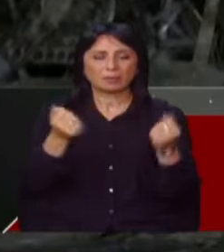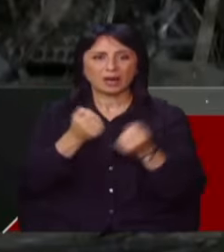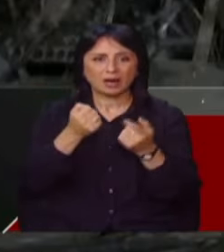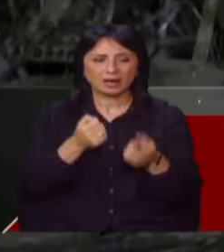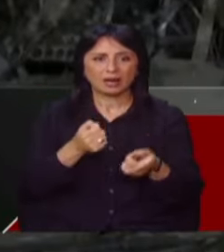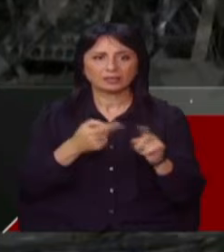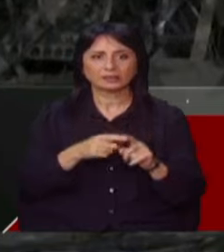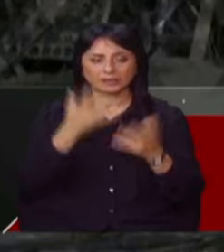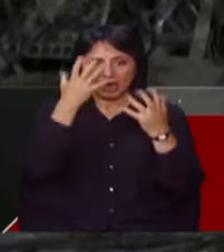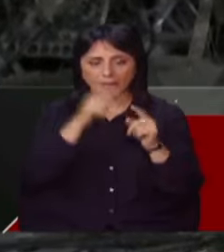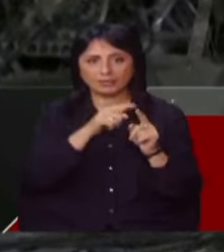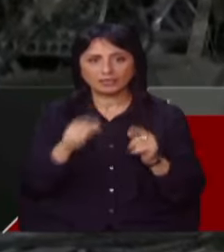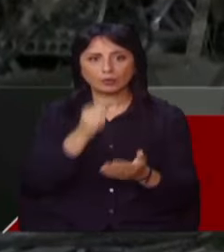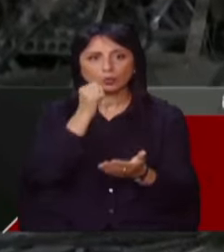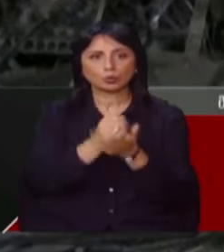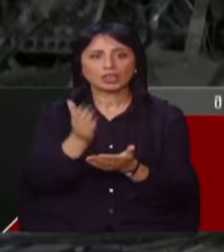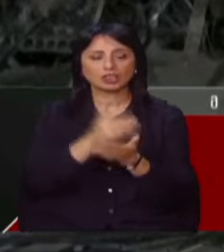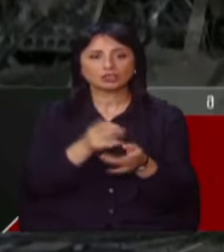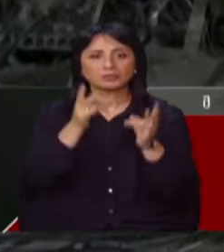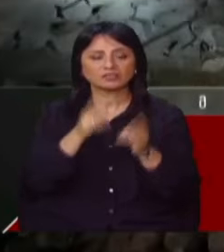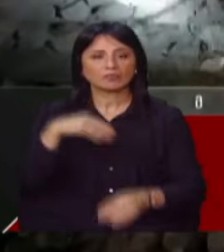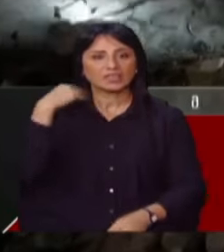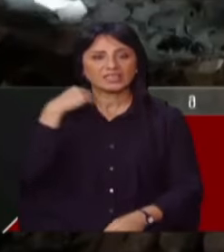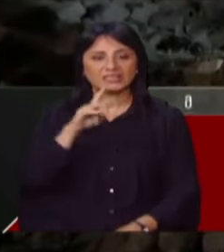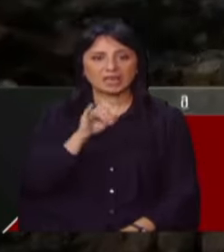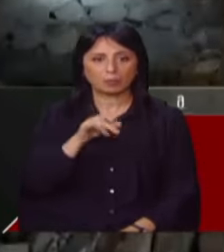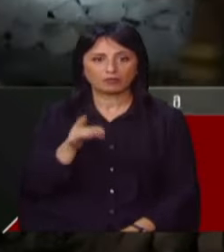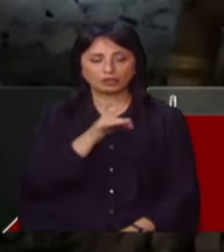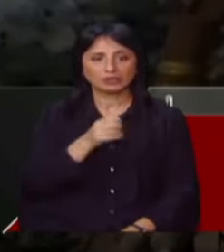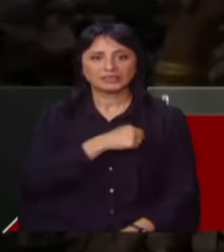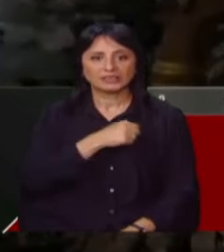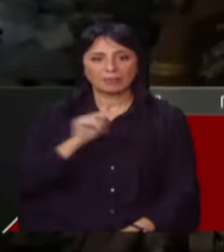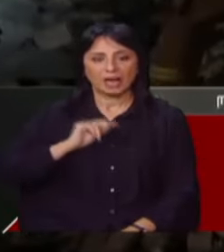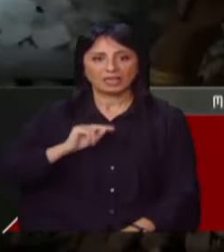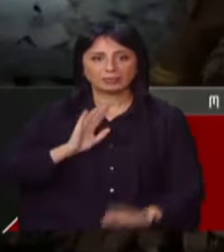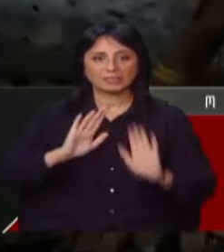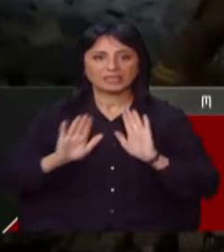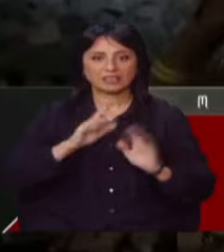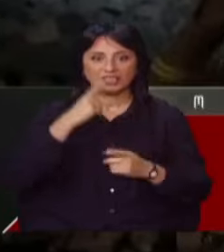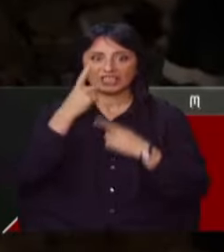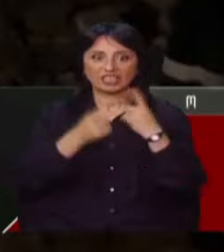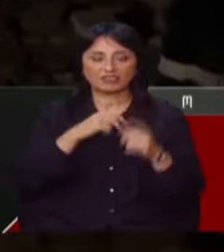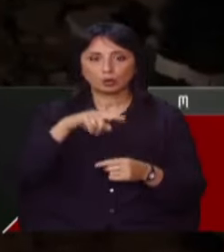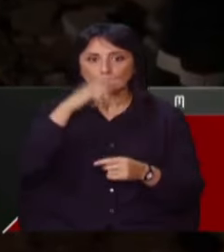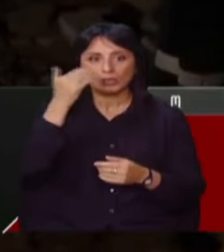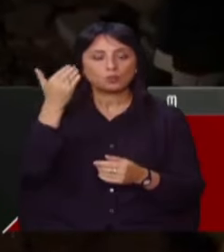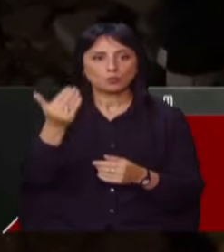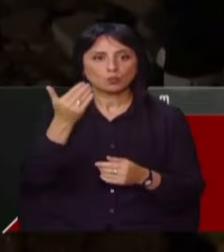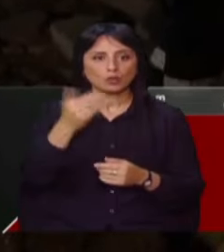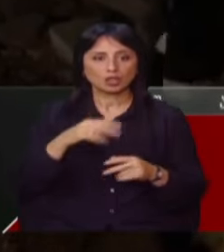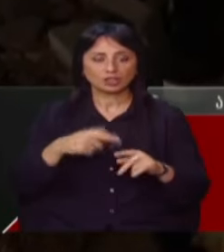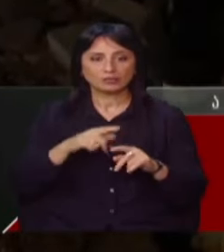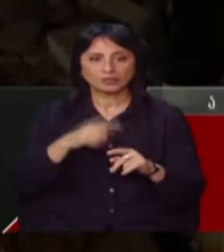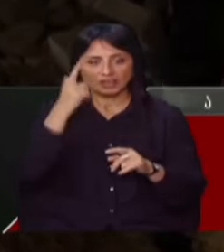ავტომობილები. ღამის განმავლობაში იერიში შედეგად მსხვერპლია ზაპოროჟიეშის ოლქის სამხედრო ადმინისტრაციის ხელმძღვანელის ინფორმაციით. რუსეთის მიერ